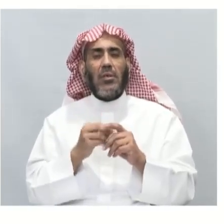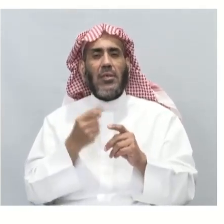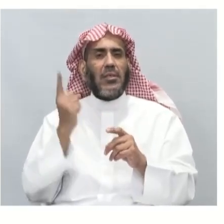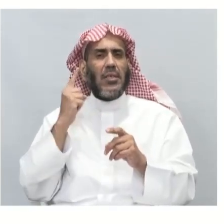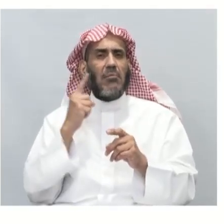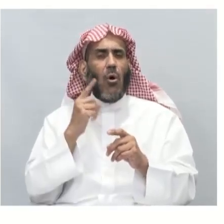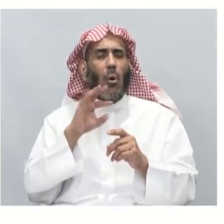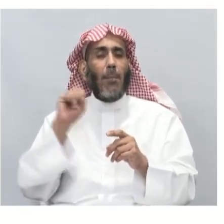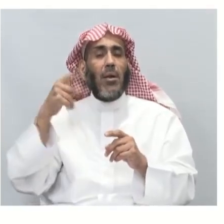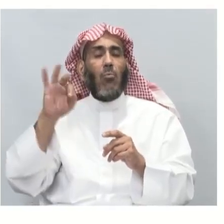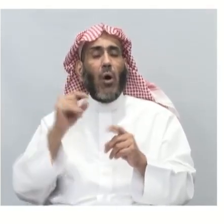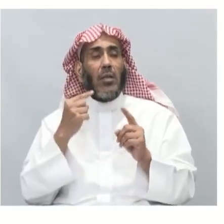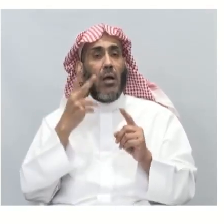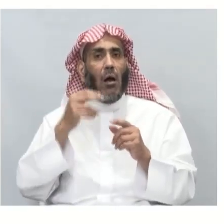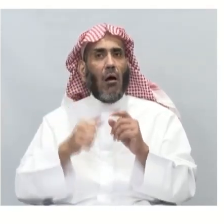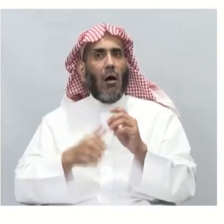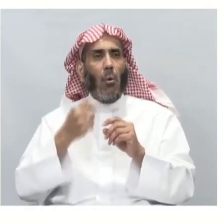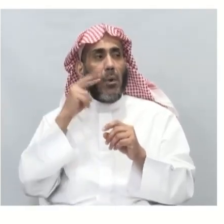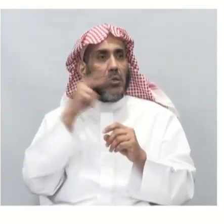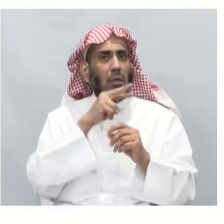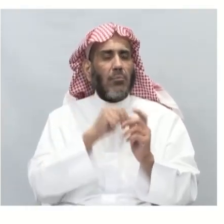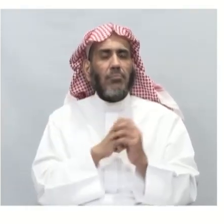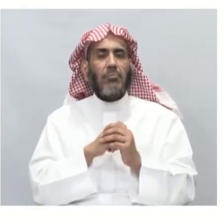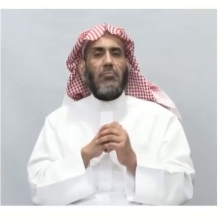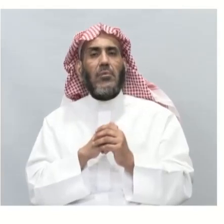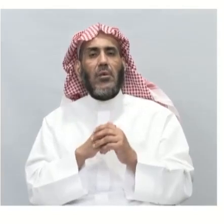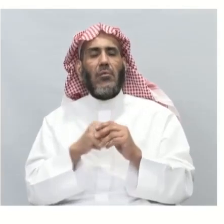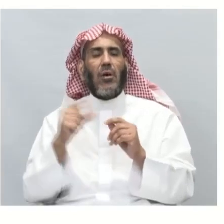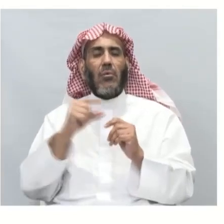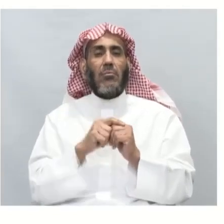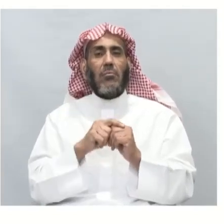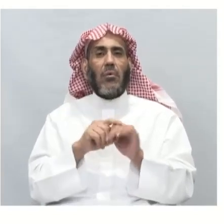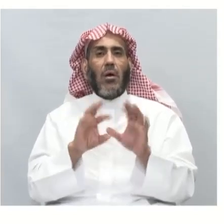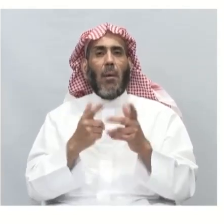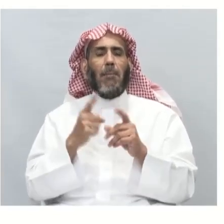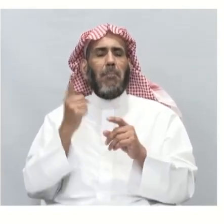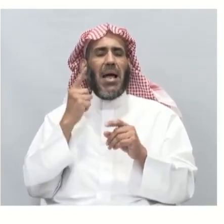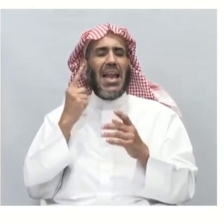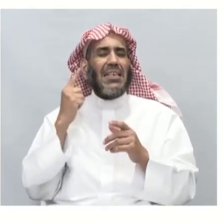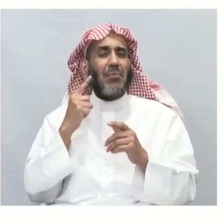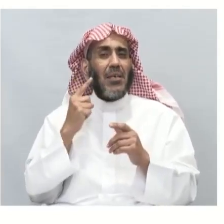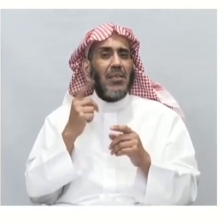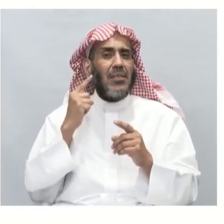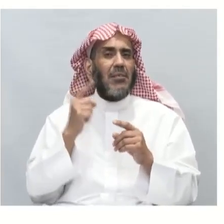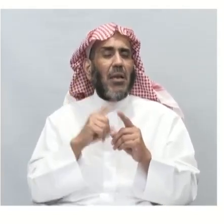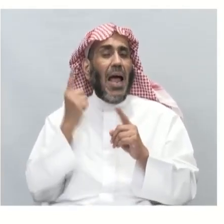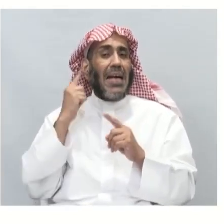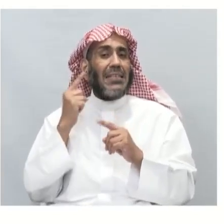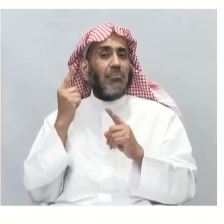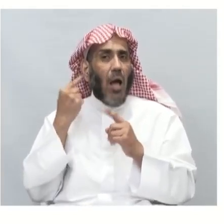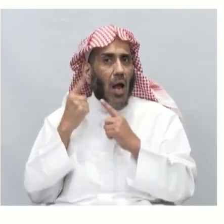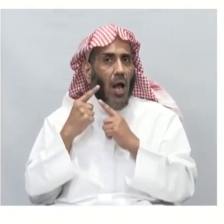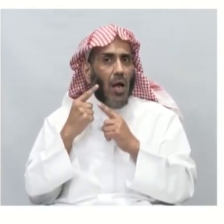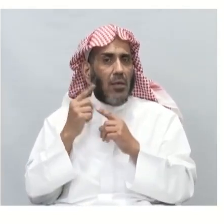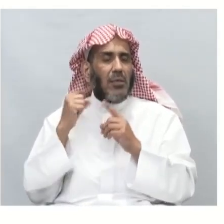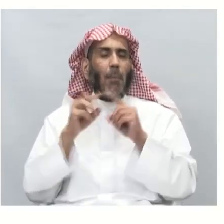بالمعيد خير من ان تراه في قوله من اسمعك سمع بك من